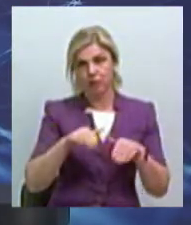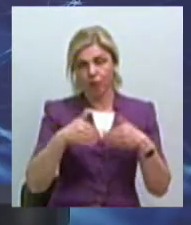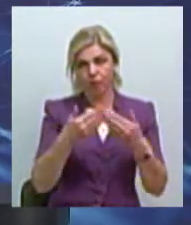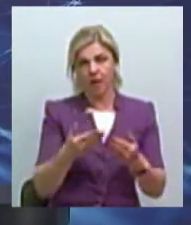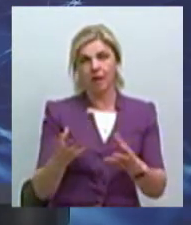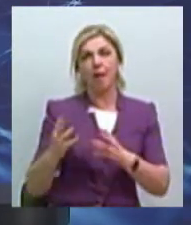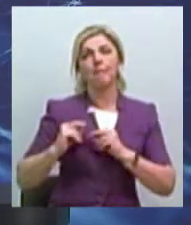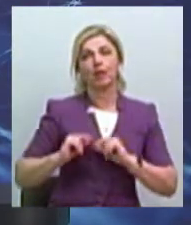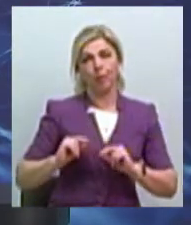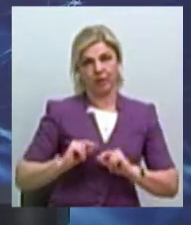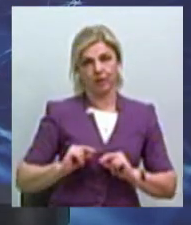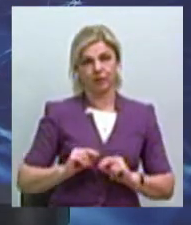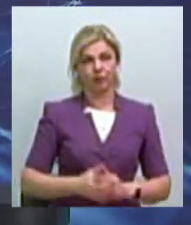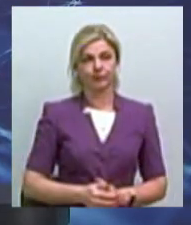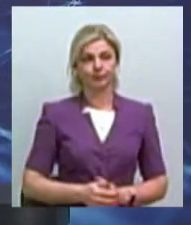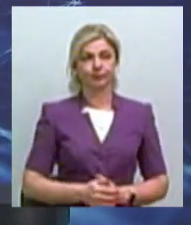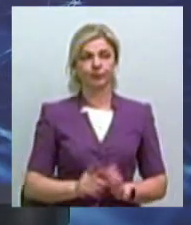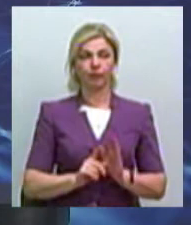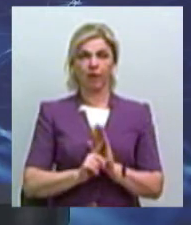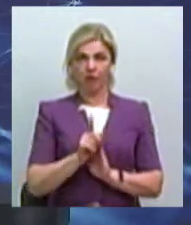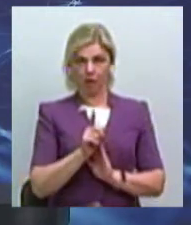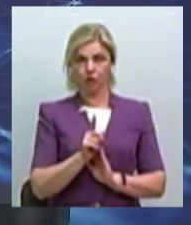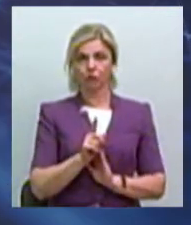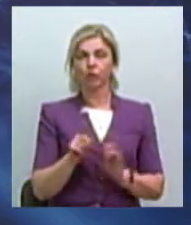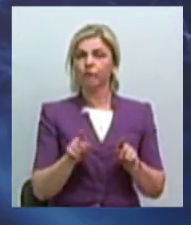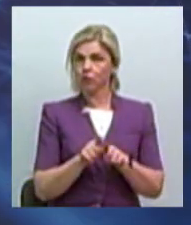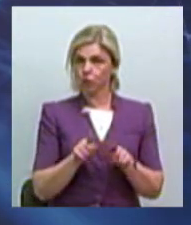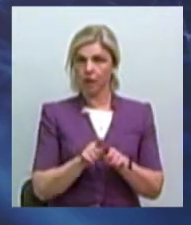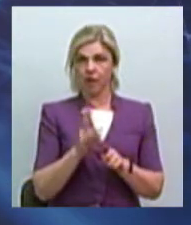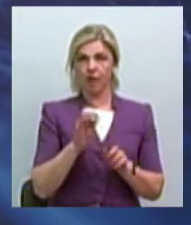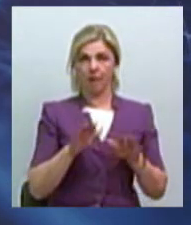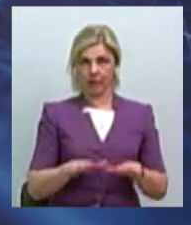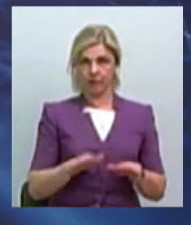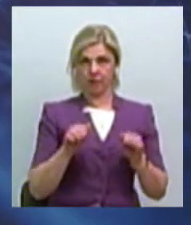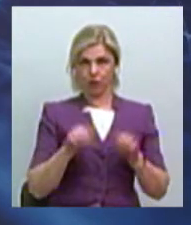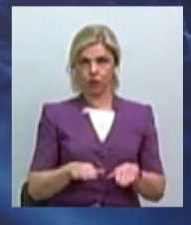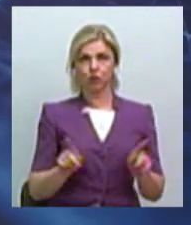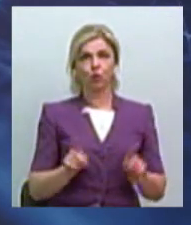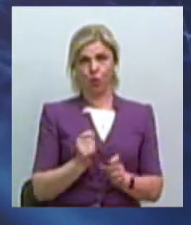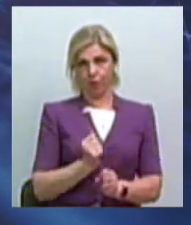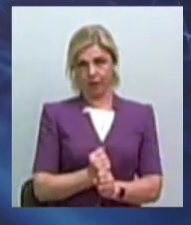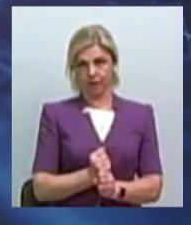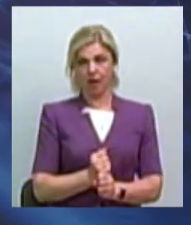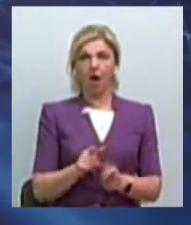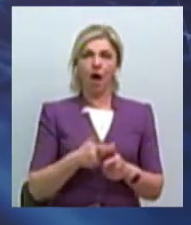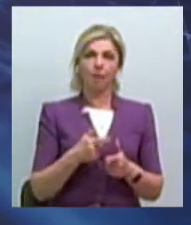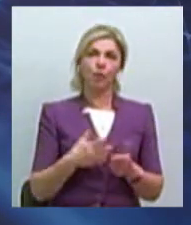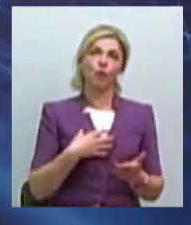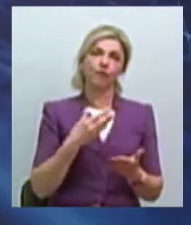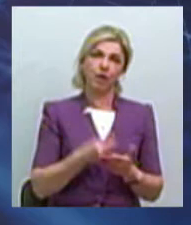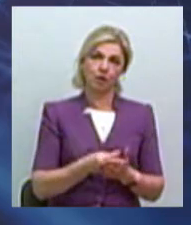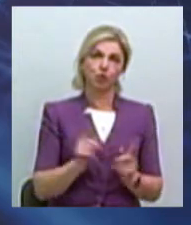міжмуніципальне співробітництво. Тобто от, спочатку в будь-якому випадку на місці вирішують, так, що робити. Да, да. Або власне